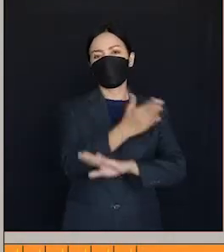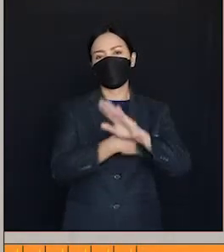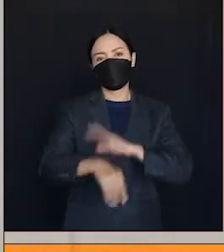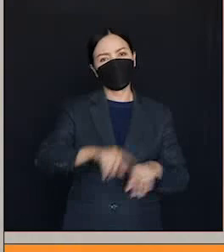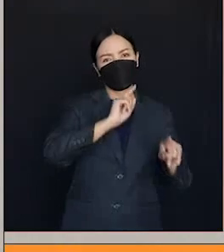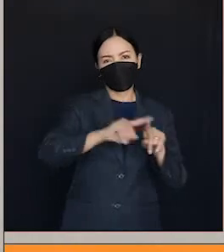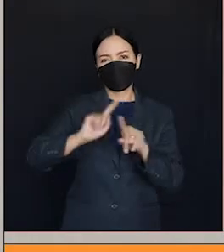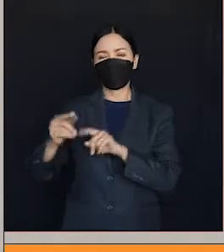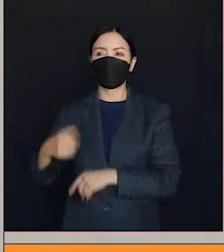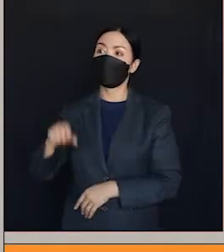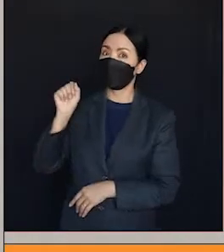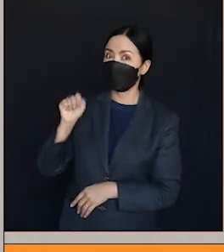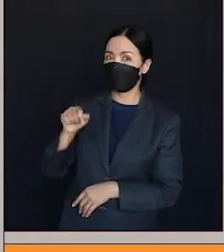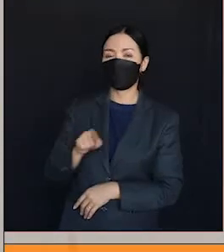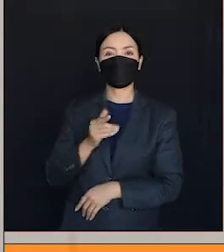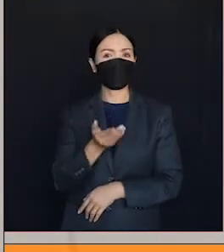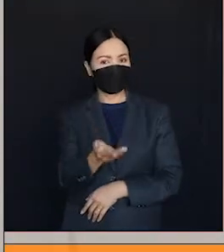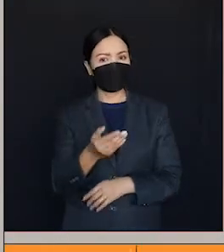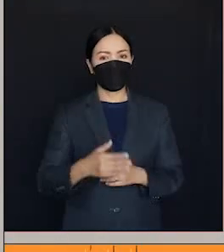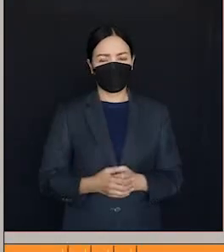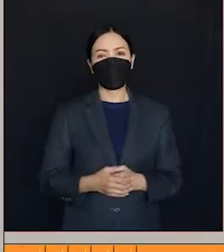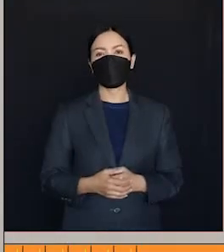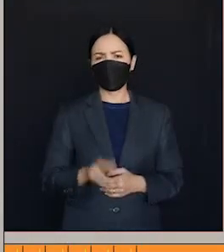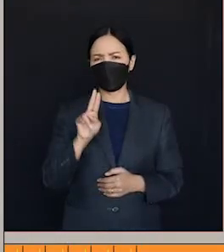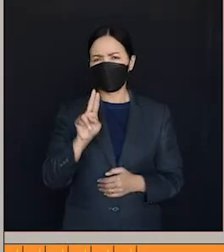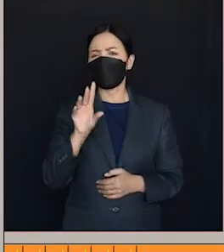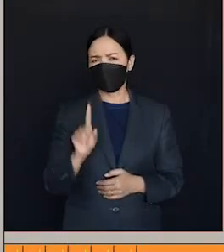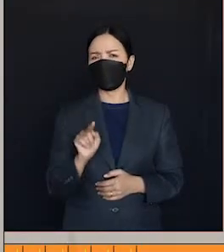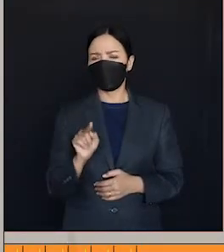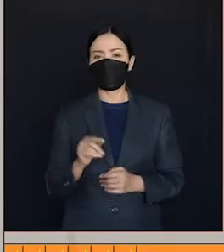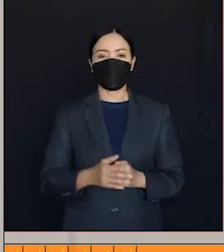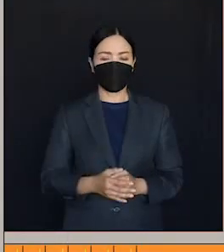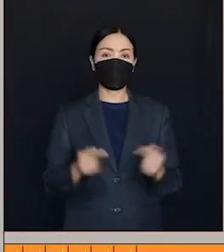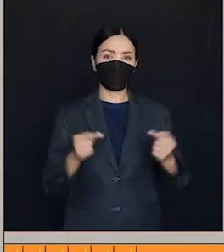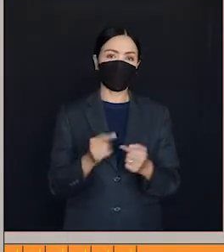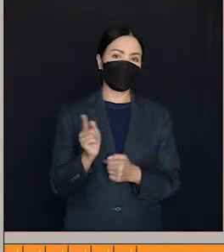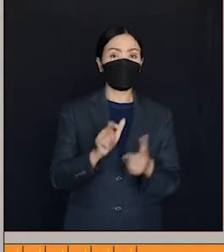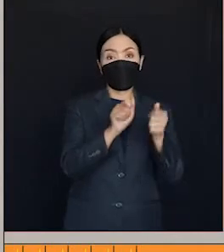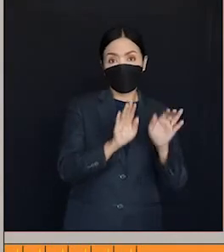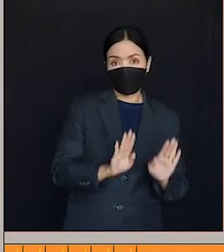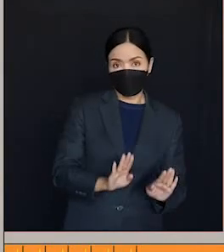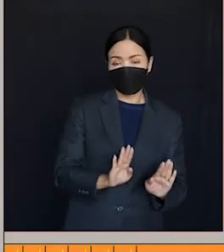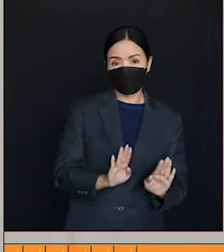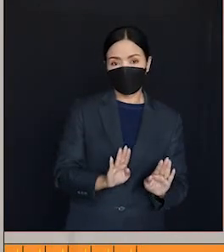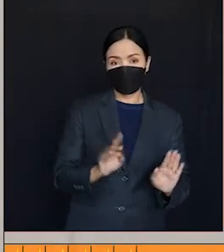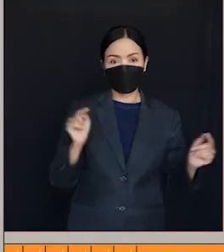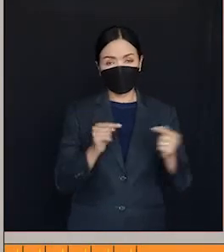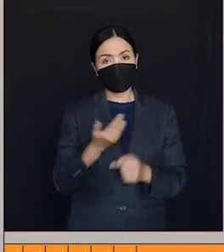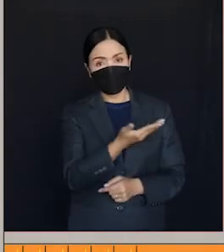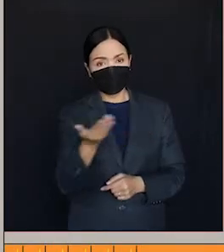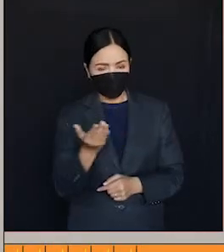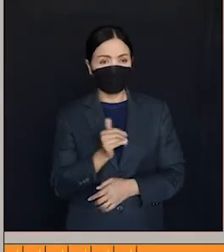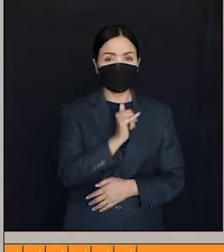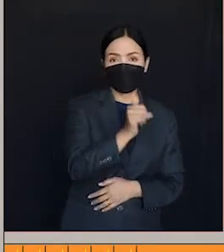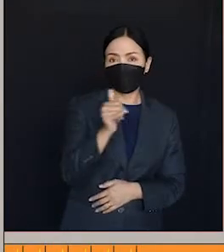กลุ่มเลยครับพี่แหม่ม ใช่ค่ะและนี่ก็คือ universal design นะคะที่ไม่ใช่แค่การออกแบบเพื่อทำให้เราเดินท